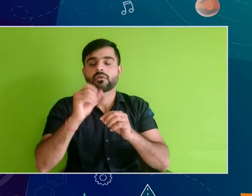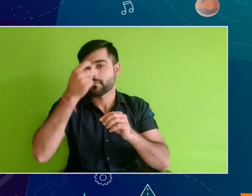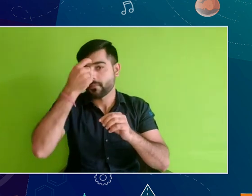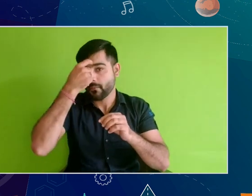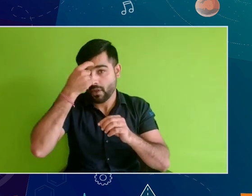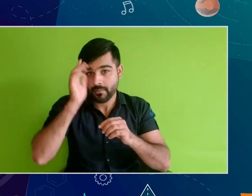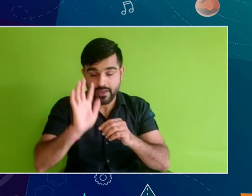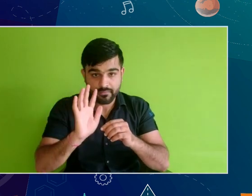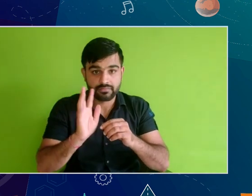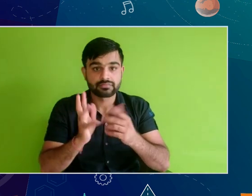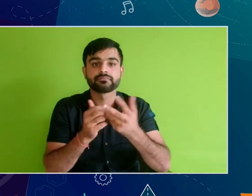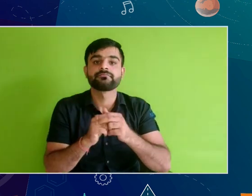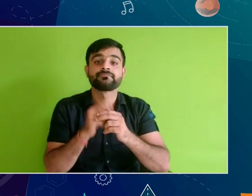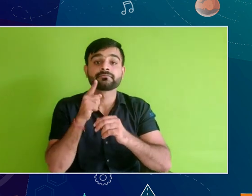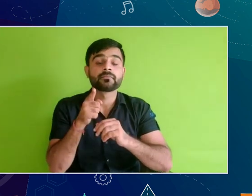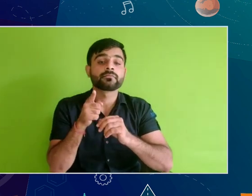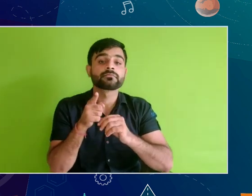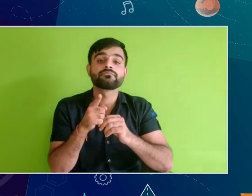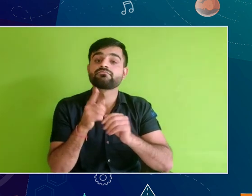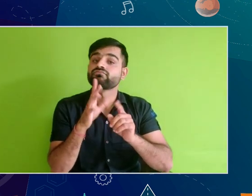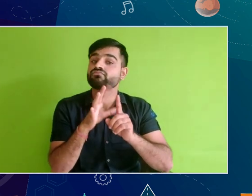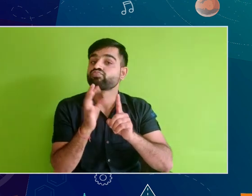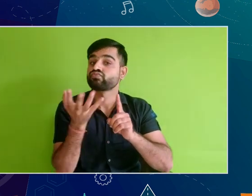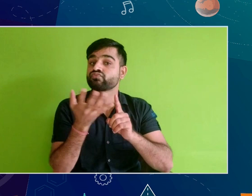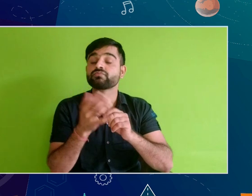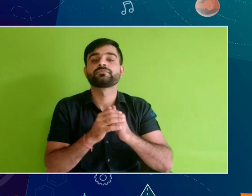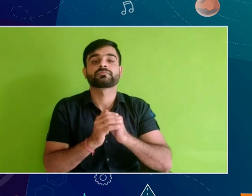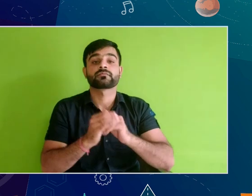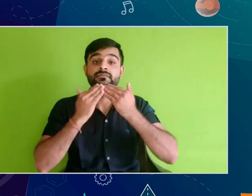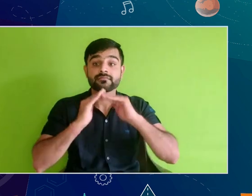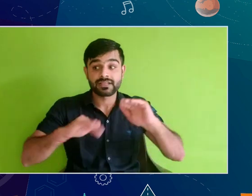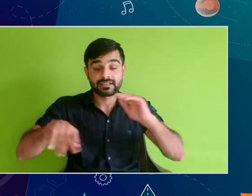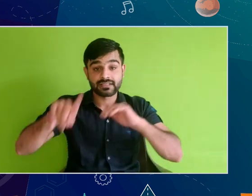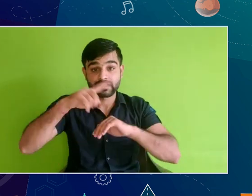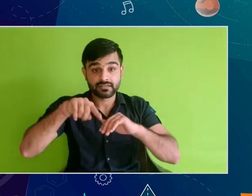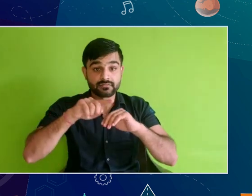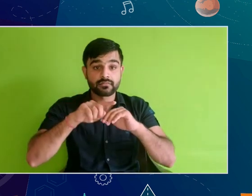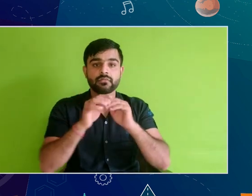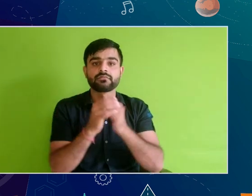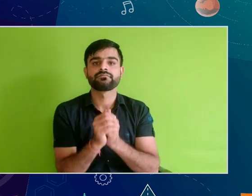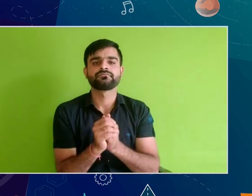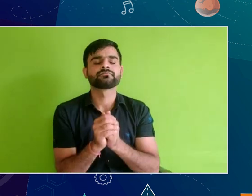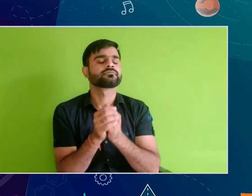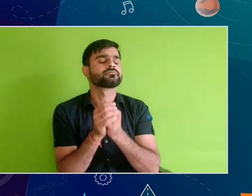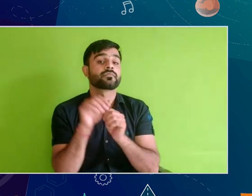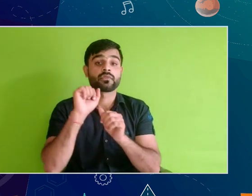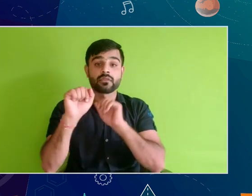है, उसमें हम ये कर सकते हैं कि उनकी जो हम जो उनका जो